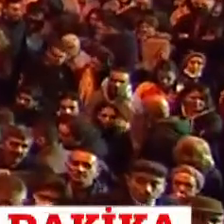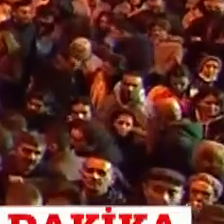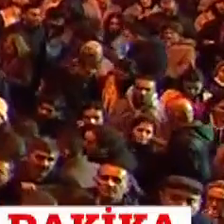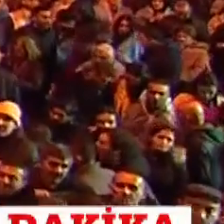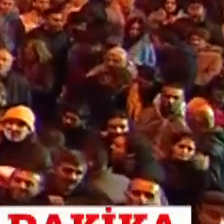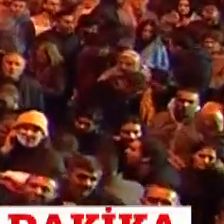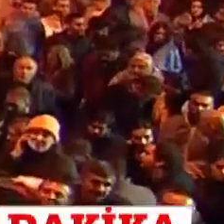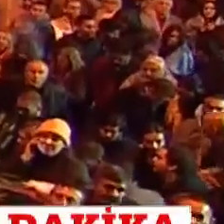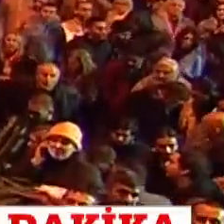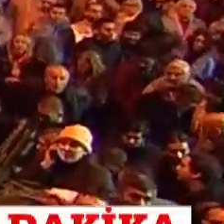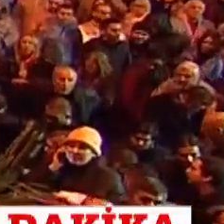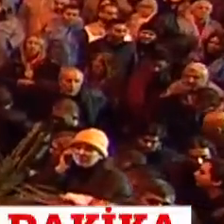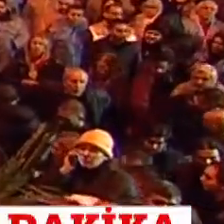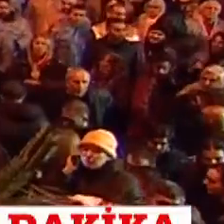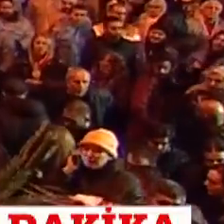olan meydan.